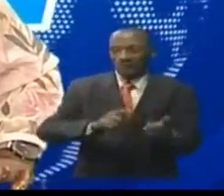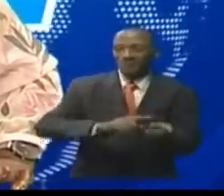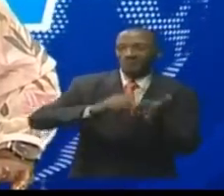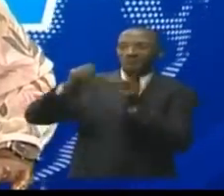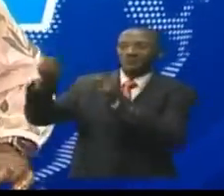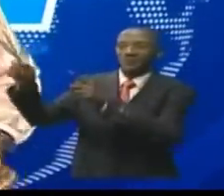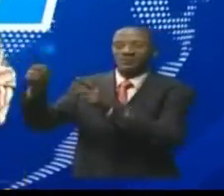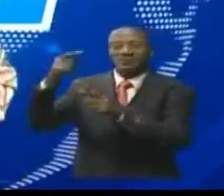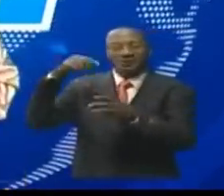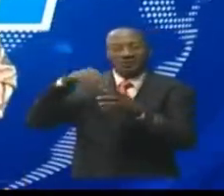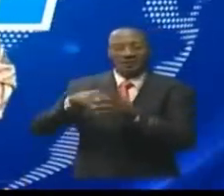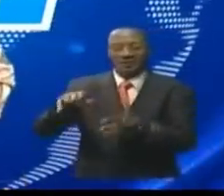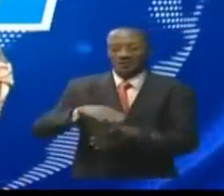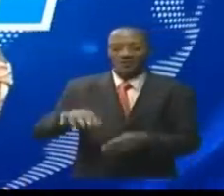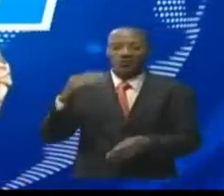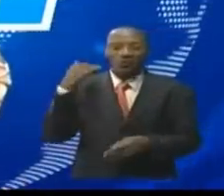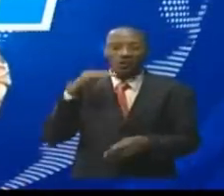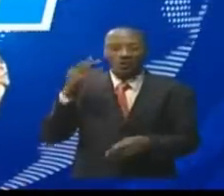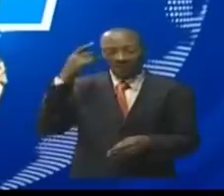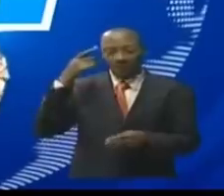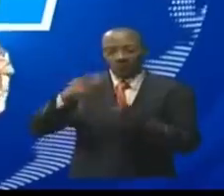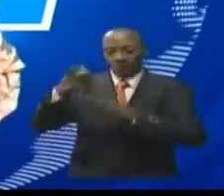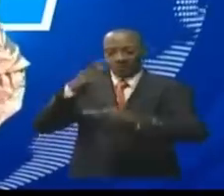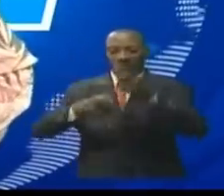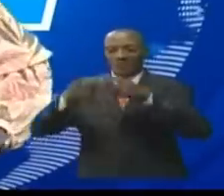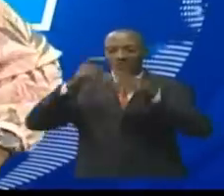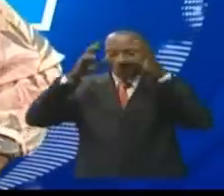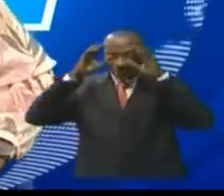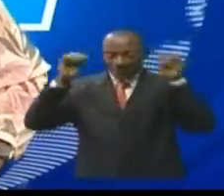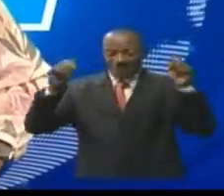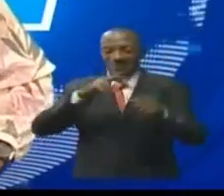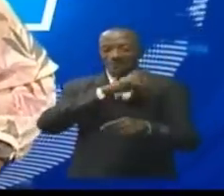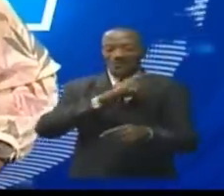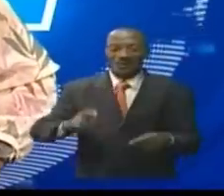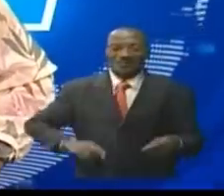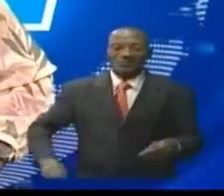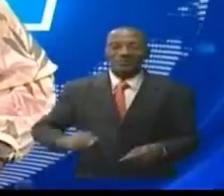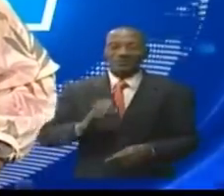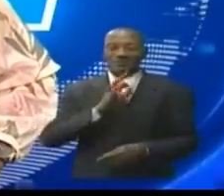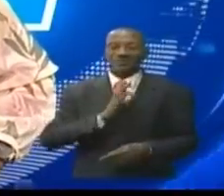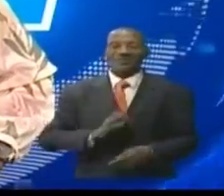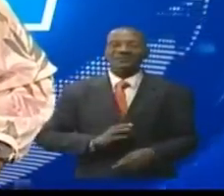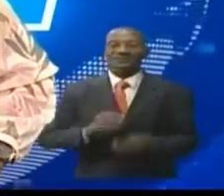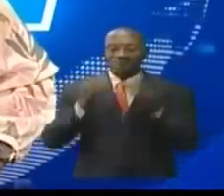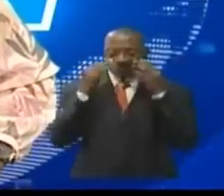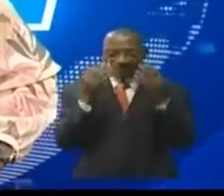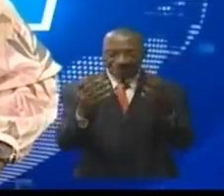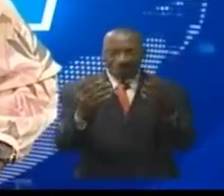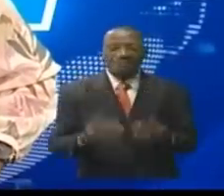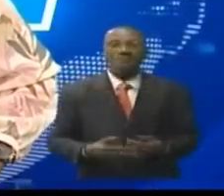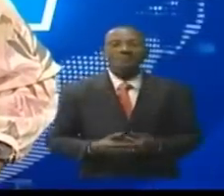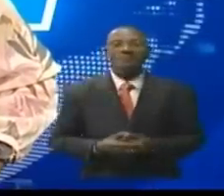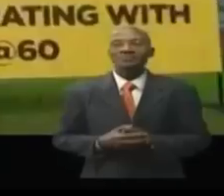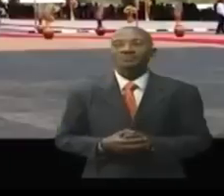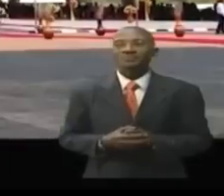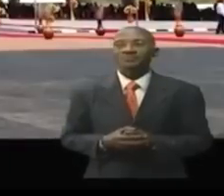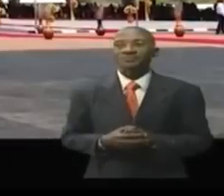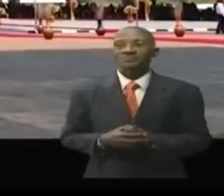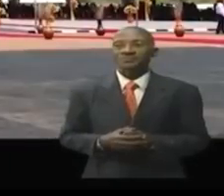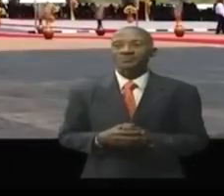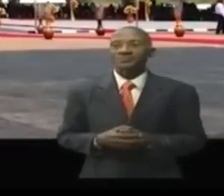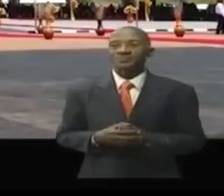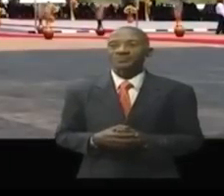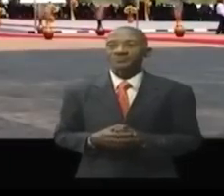délégation de la République démocratique du Congo. Un reportage de nos envoyés spéciaux Cédric Kenina et Moké Maluma. Depuis